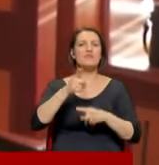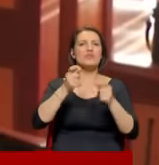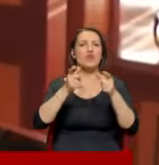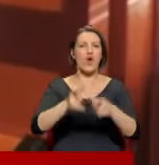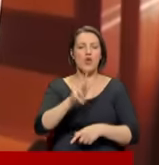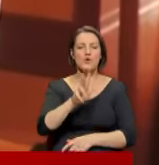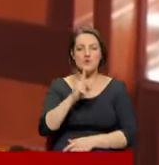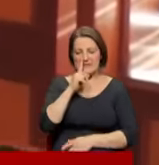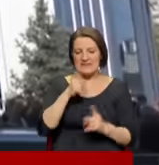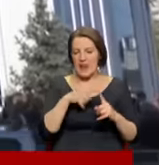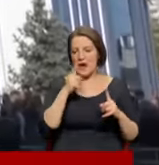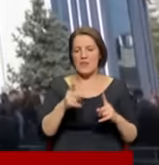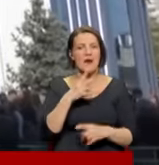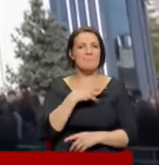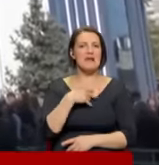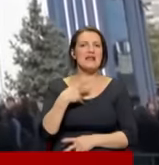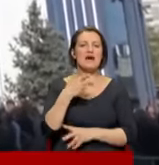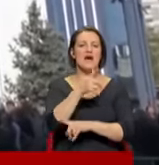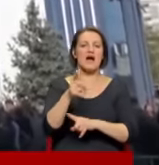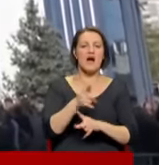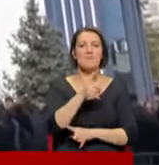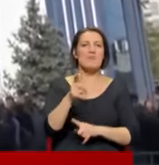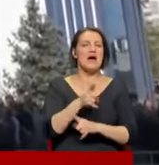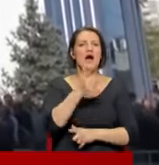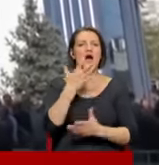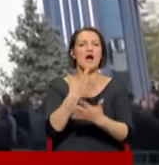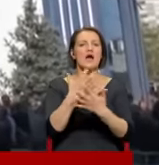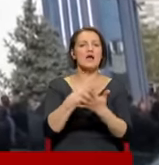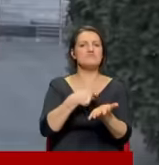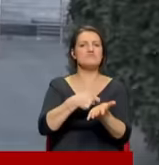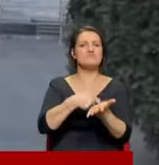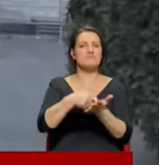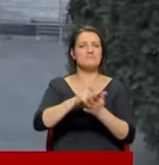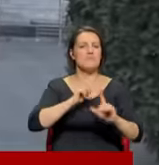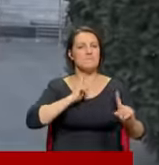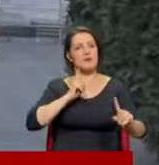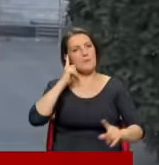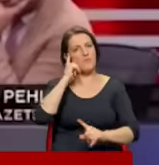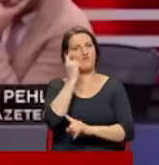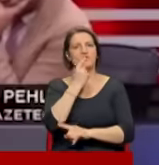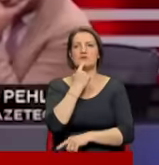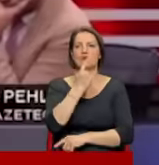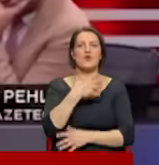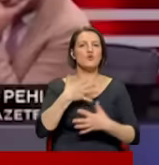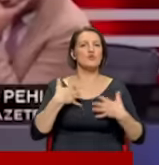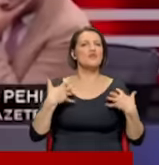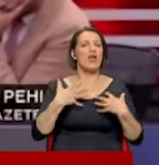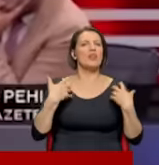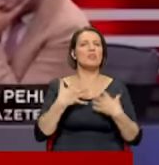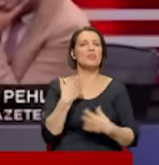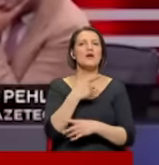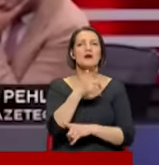sonra 3 Nisan'a kadar belediyenin kamera kayıtlarının silindiğini ve yargıya başvuracaklarını söyledi. Güvenlik kamera